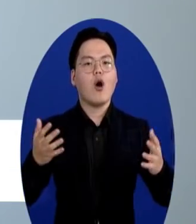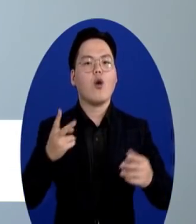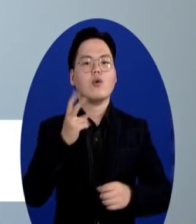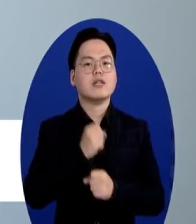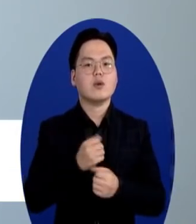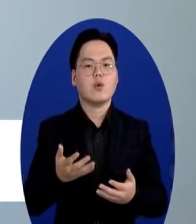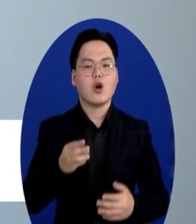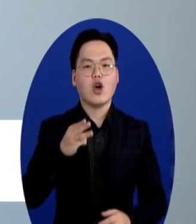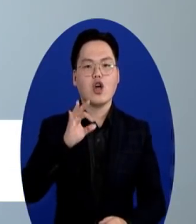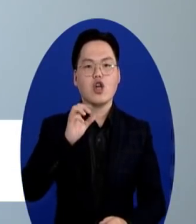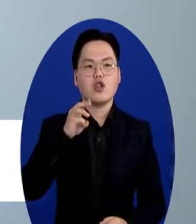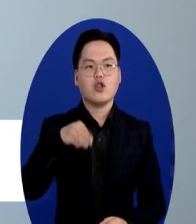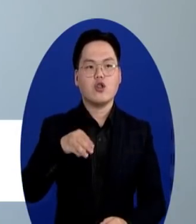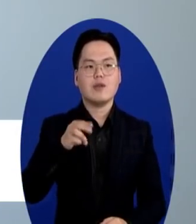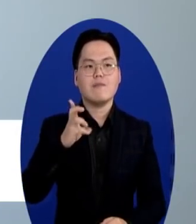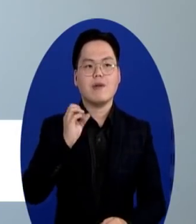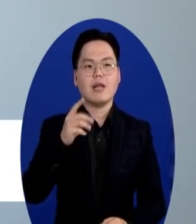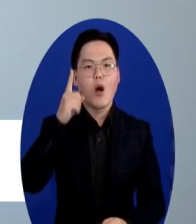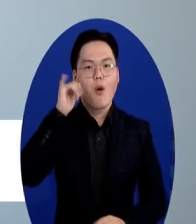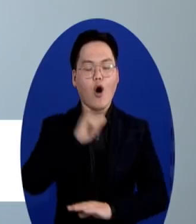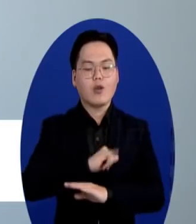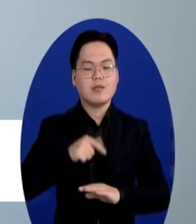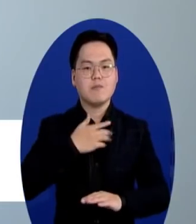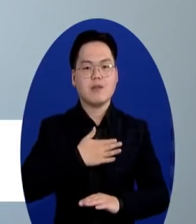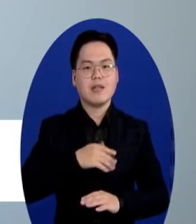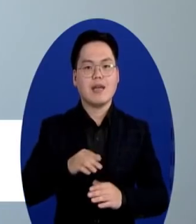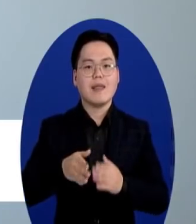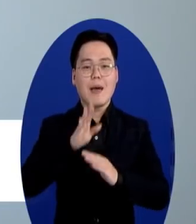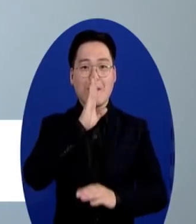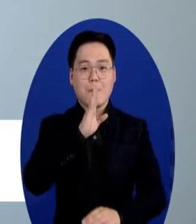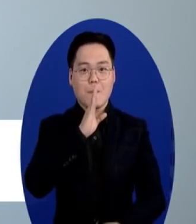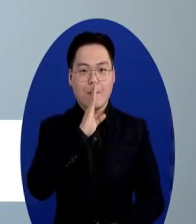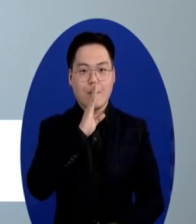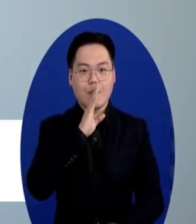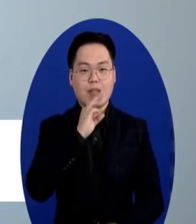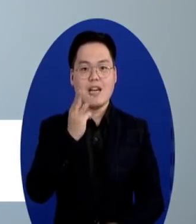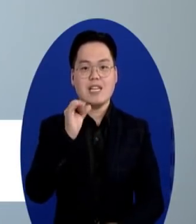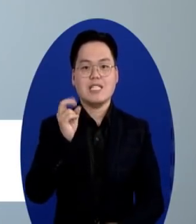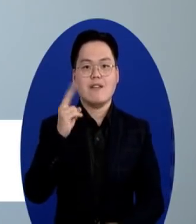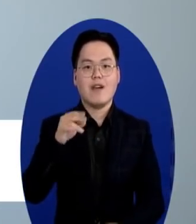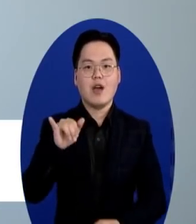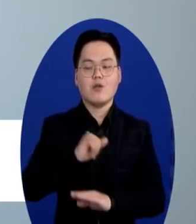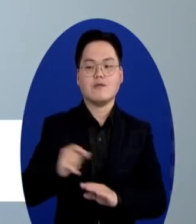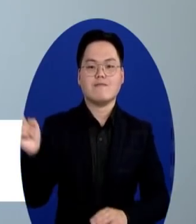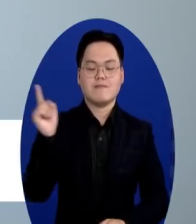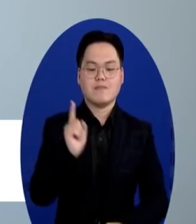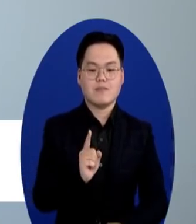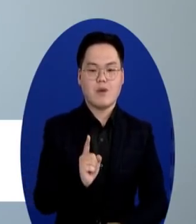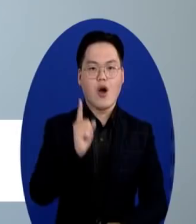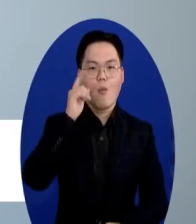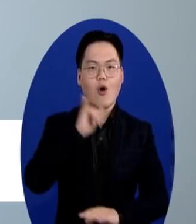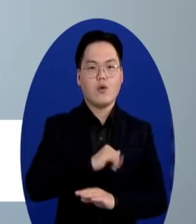Монголд төгсвэлэгтүвийн салбар нээгдэж Монгол хүүхдүүдээ хэлийн чандаас очисон хүүхдүүдэд их хэлээ сургах олон цогц байдлаар